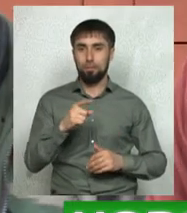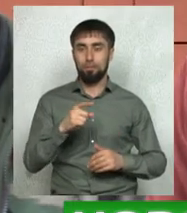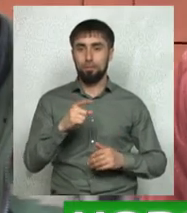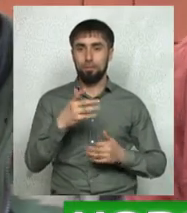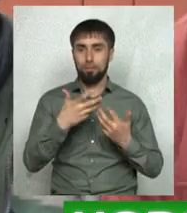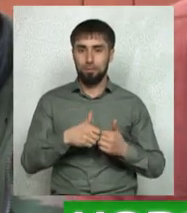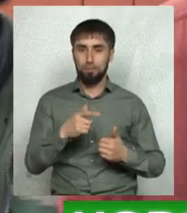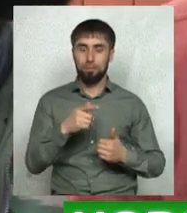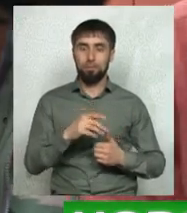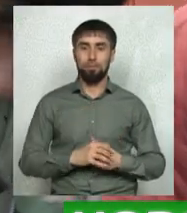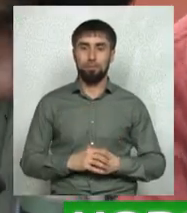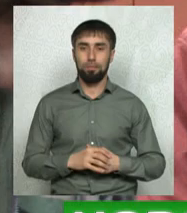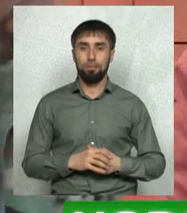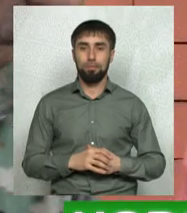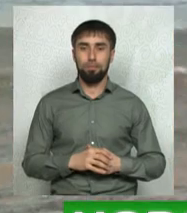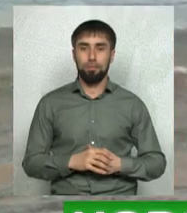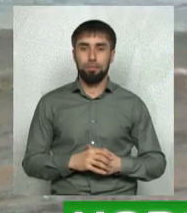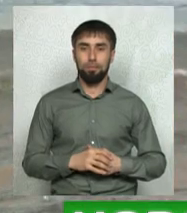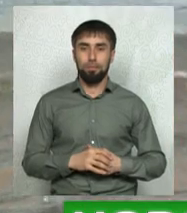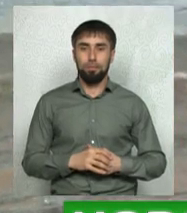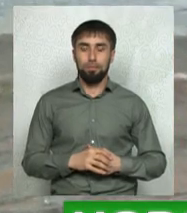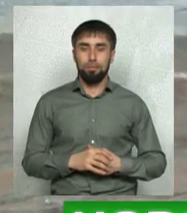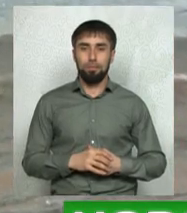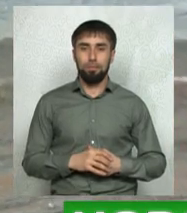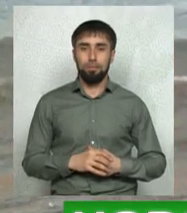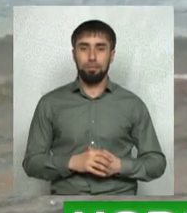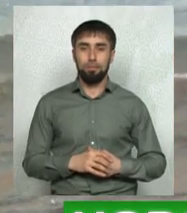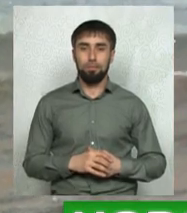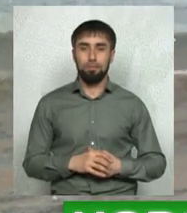От беды никто не застрахован. Михаил Тангиев, Адам Далаков, Новости 24.